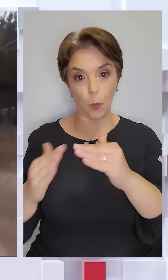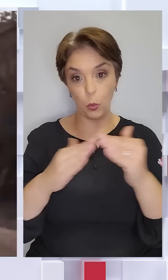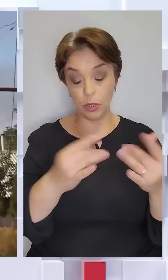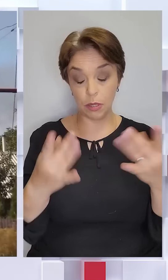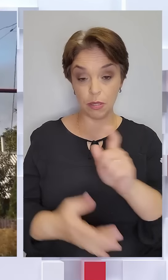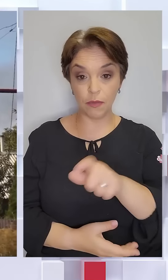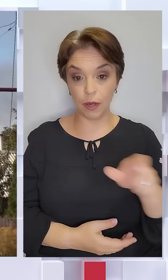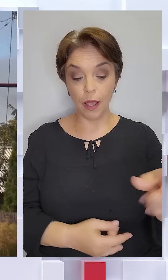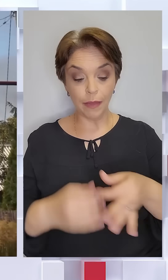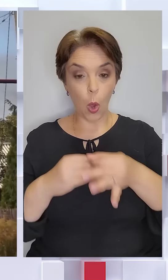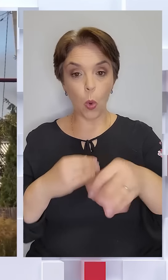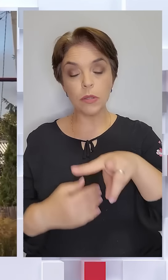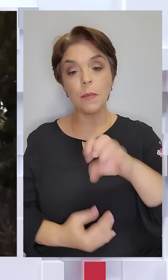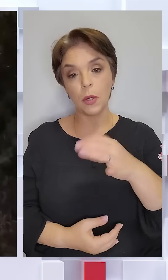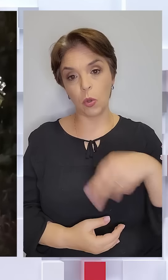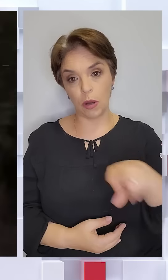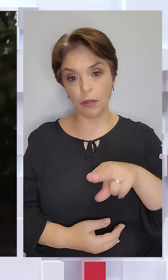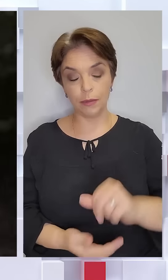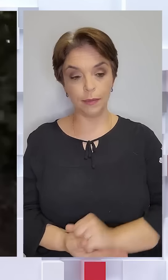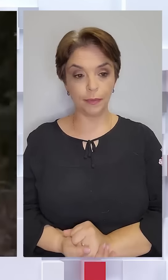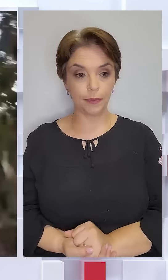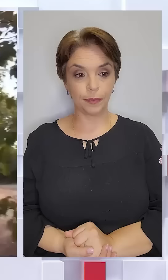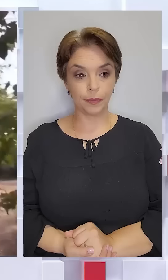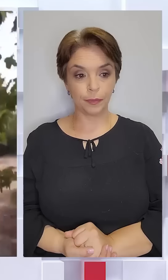будинків цивільних на околицях Мирнограда.